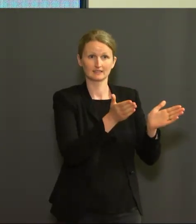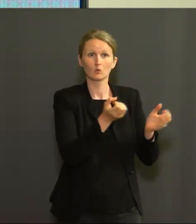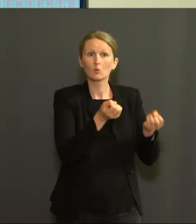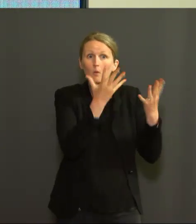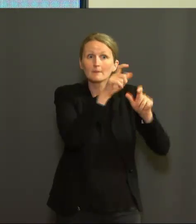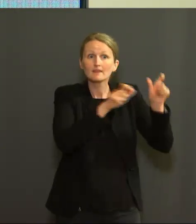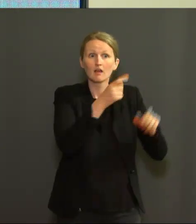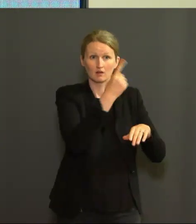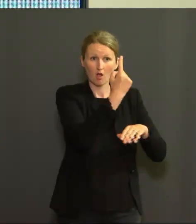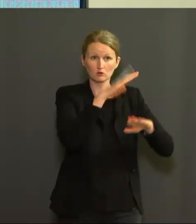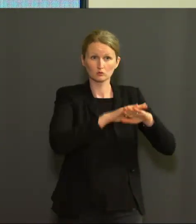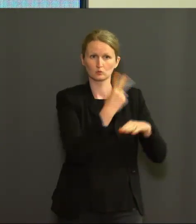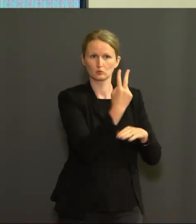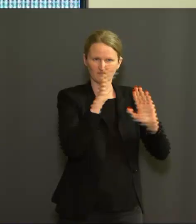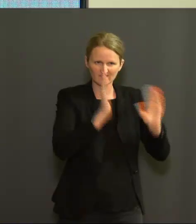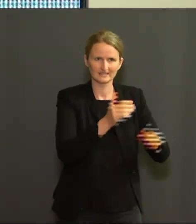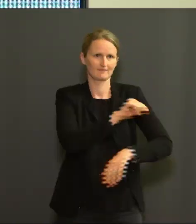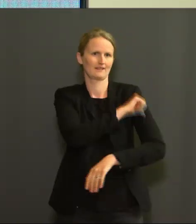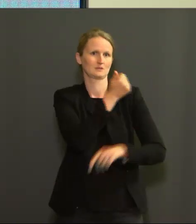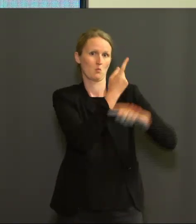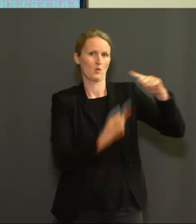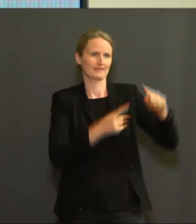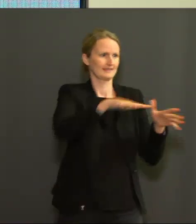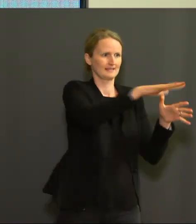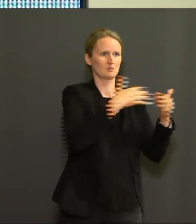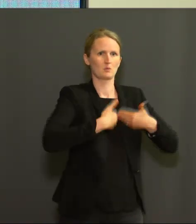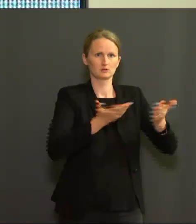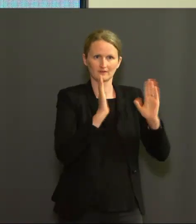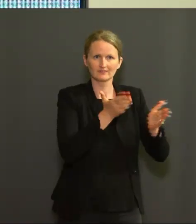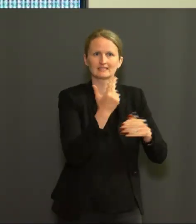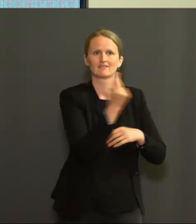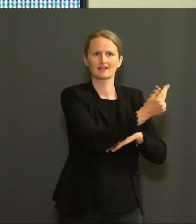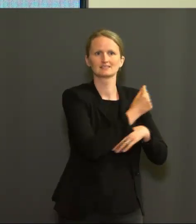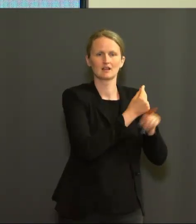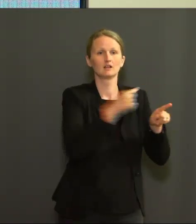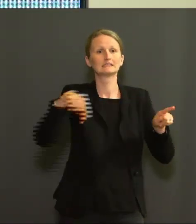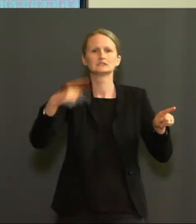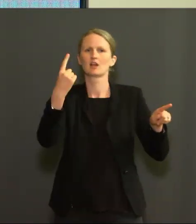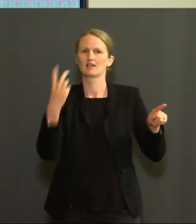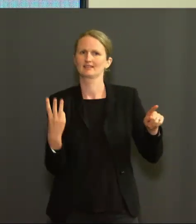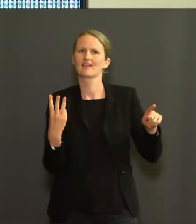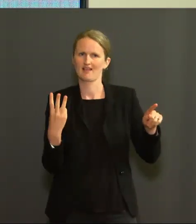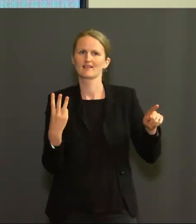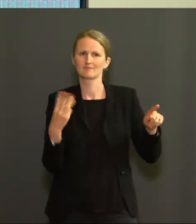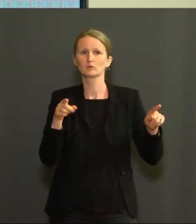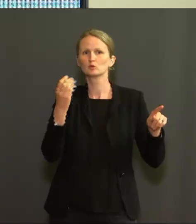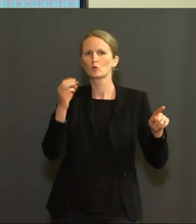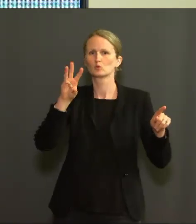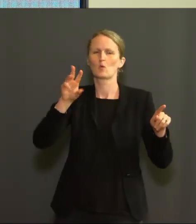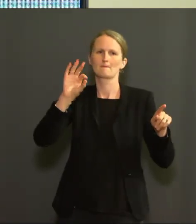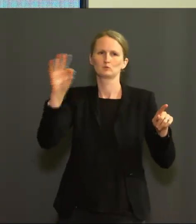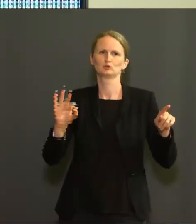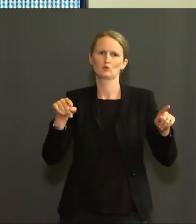les 2 doses de vaccin pour les vaccins à 2 doses, alors qu'il s'agit d'un tiers, de 33% de la population en